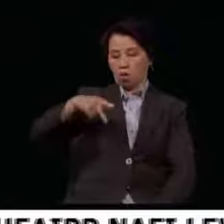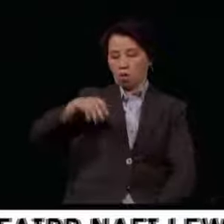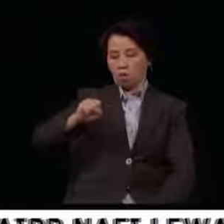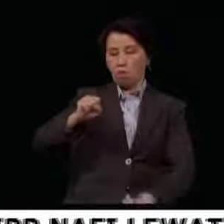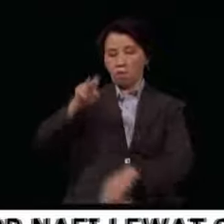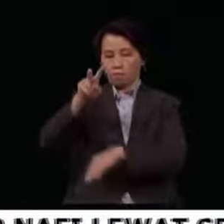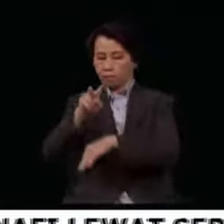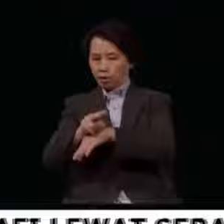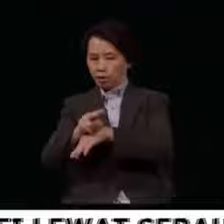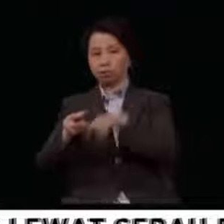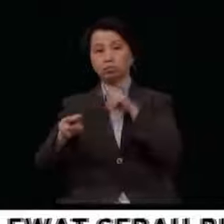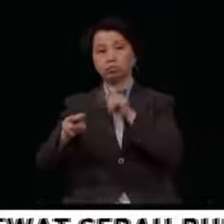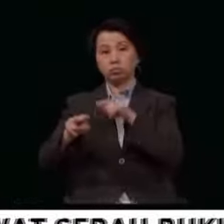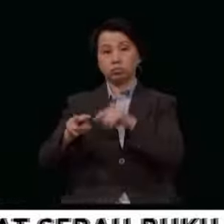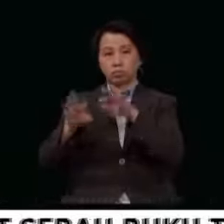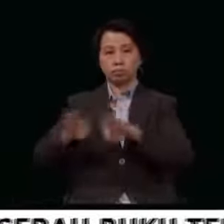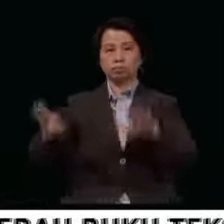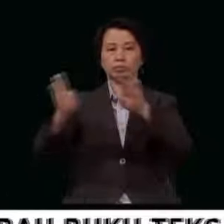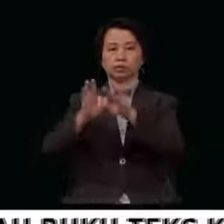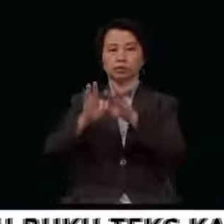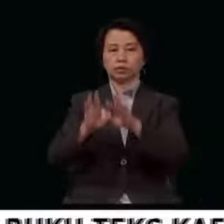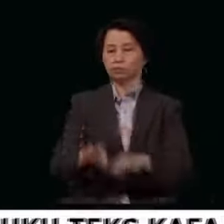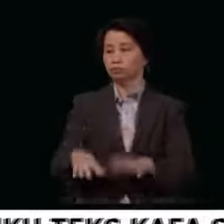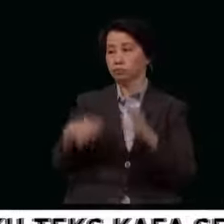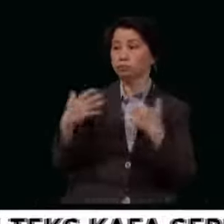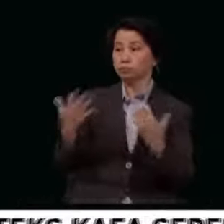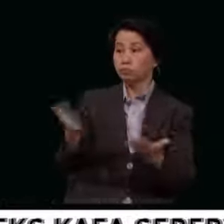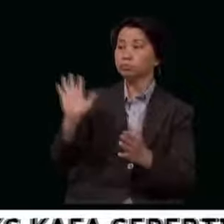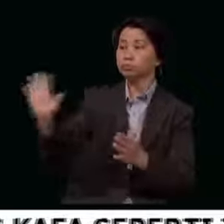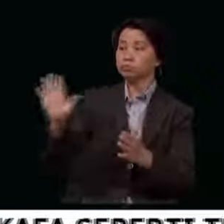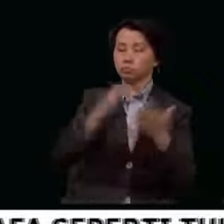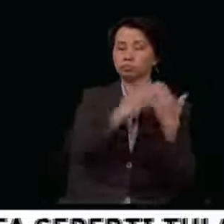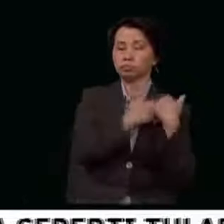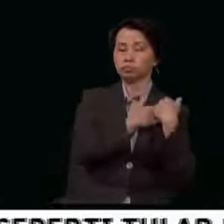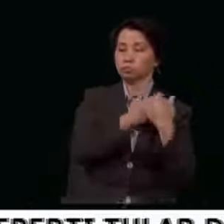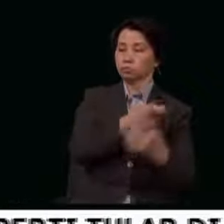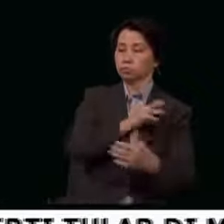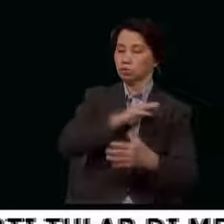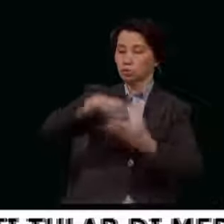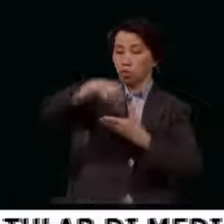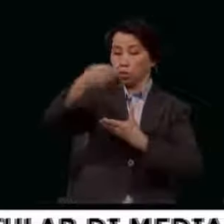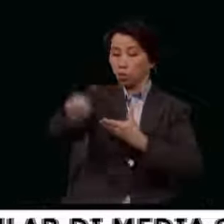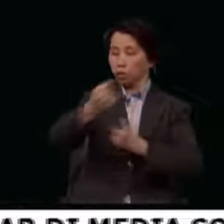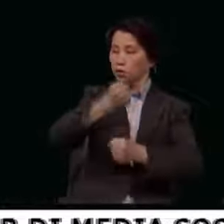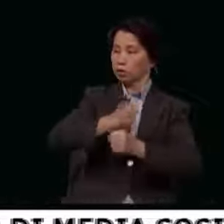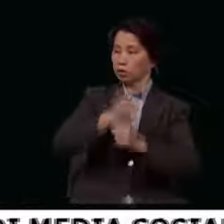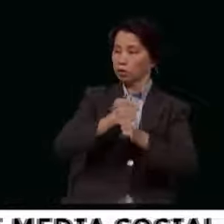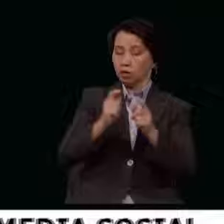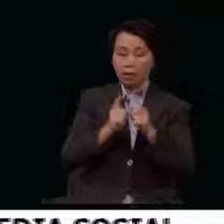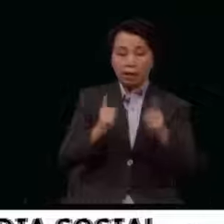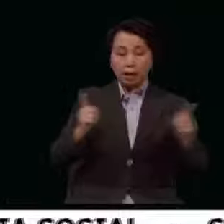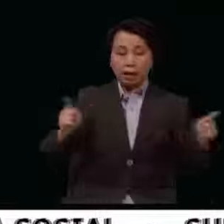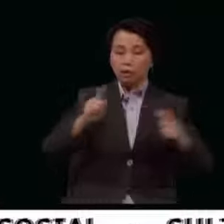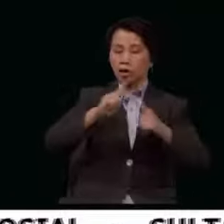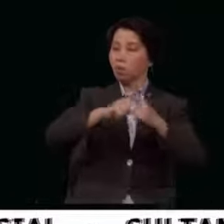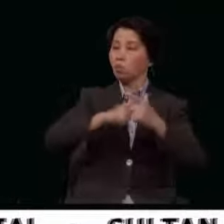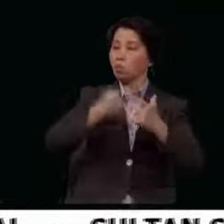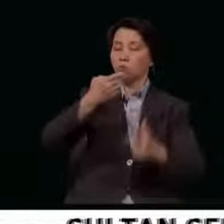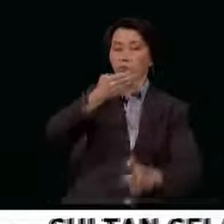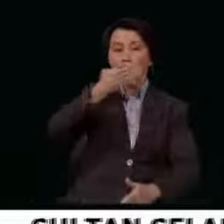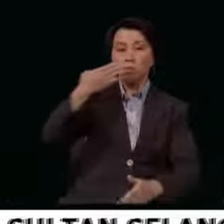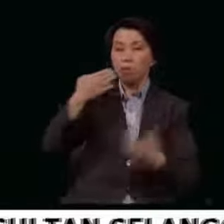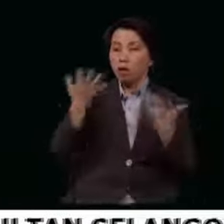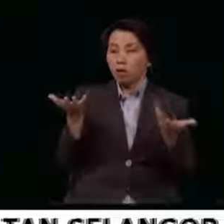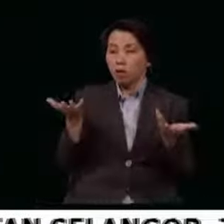sekitar 2200 lebih tahu juga kita ada pegawai diam kita Panggil pegawai pemantauan HG danau